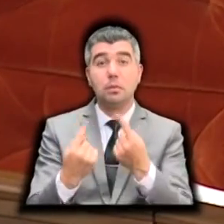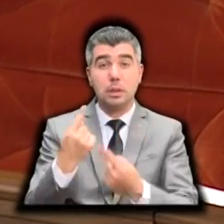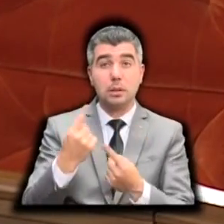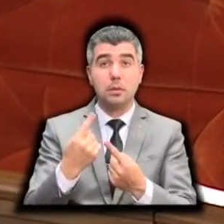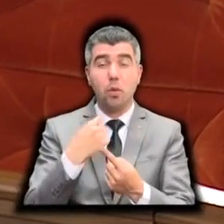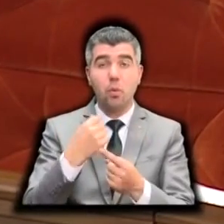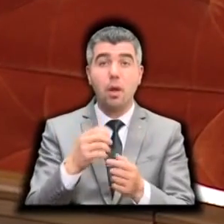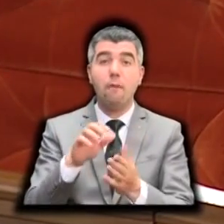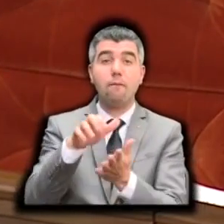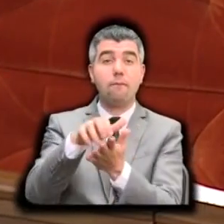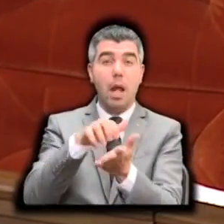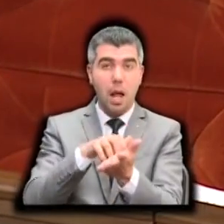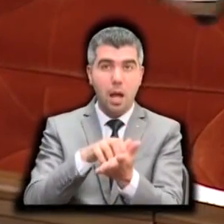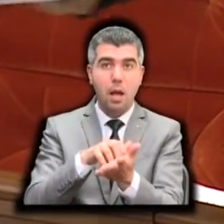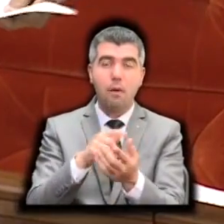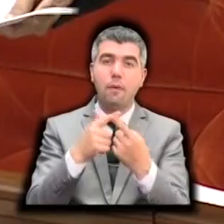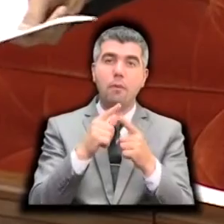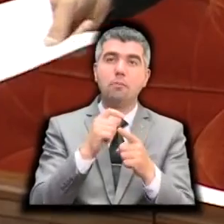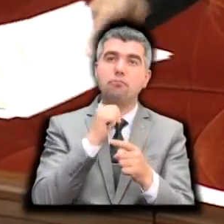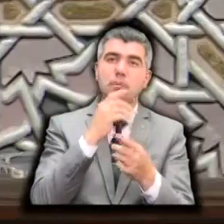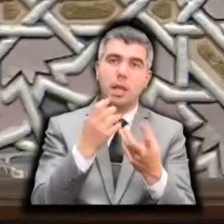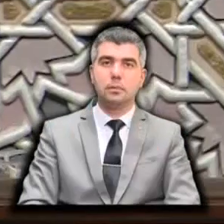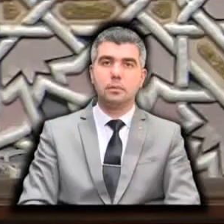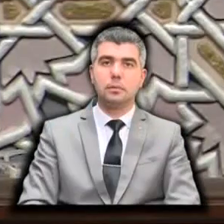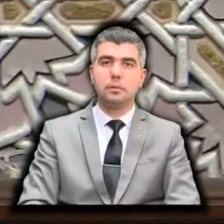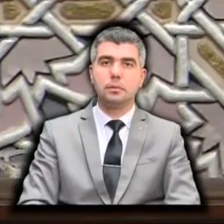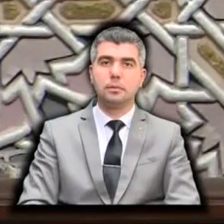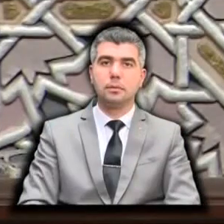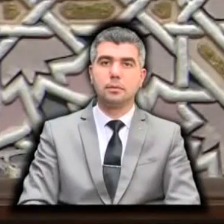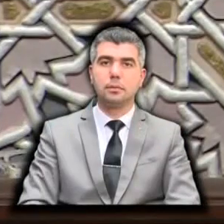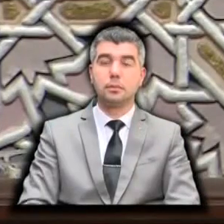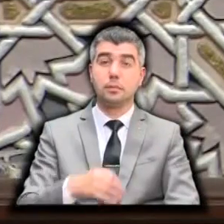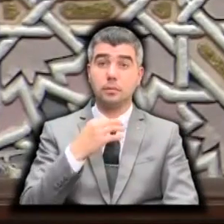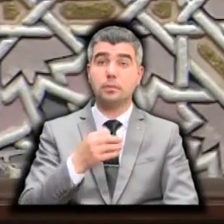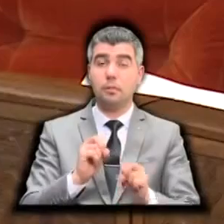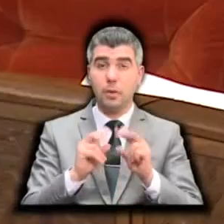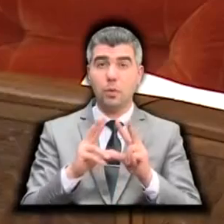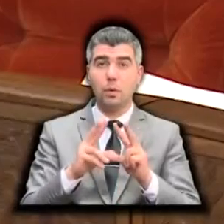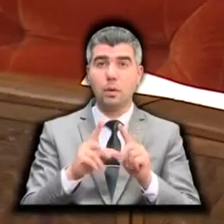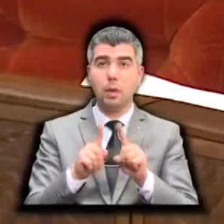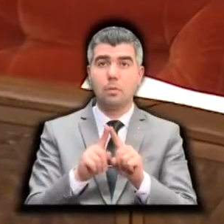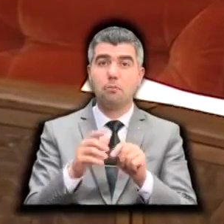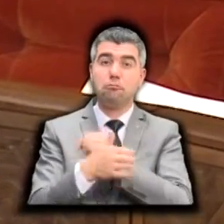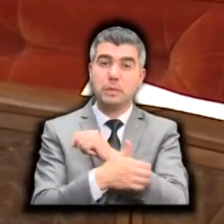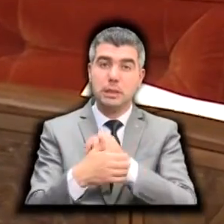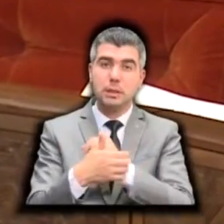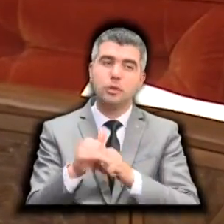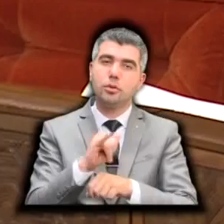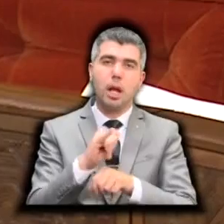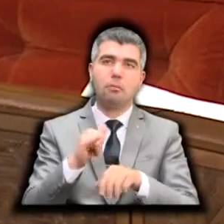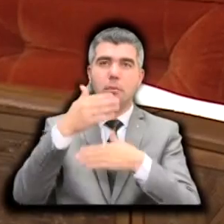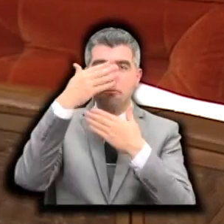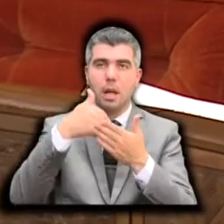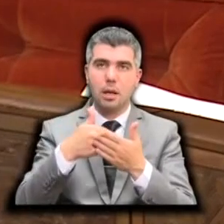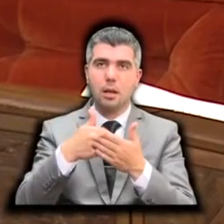نقتل الفلاحه لان تا هو مخدم 10 ولا 15 واحد. انا معك السيد النائب المحترم، ما خصوش يبقى الفقر في هذه البلاد، لان كاين اللي